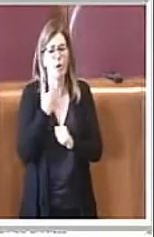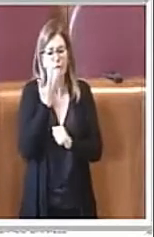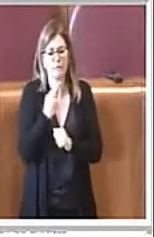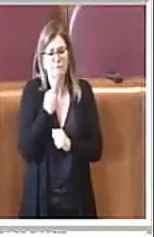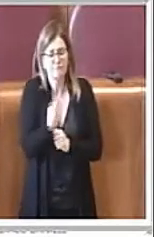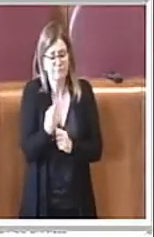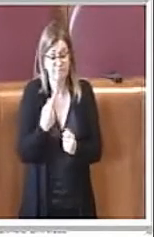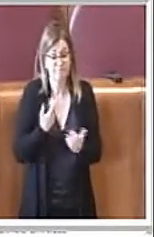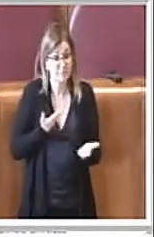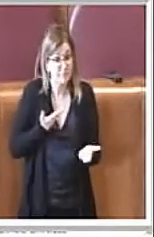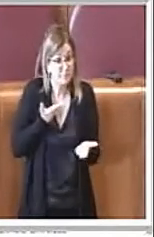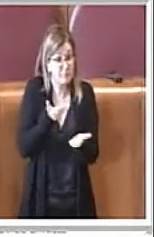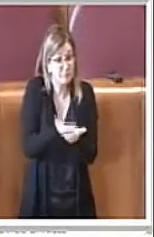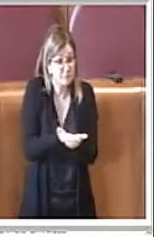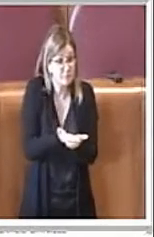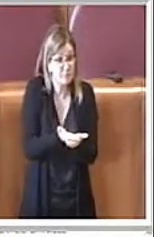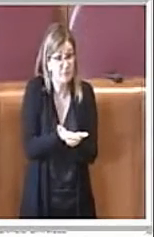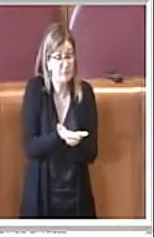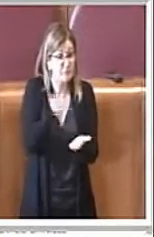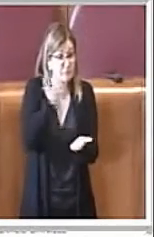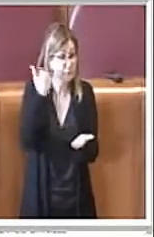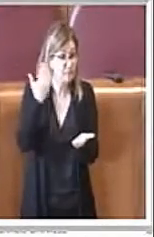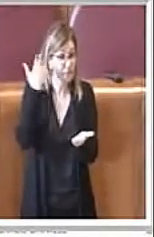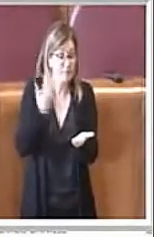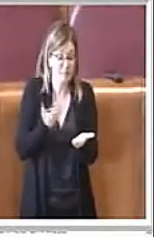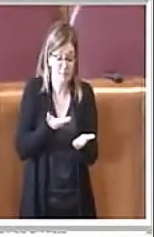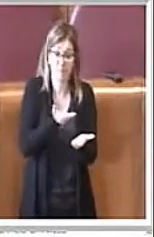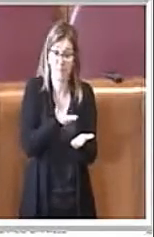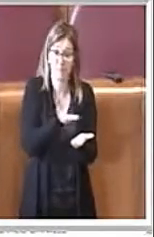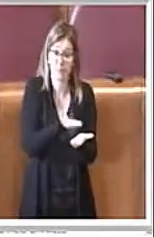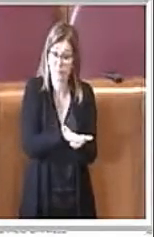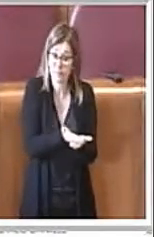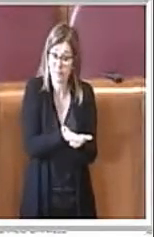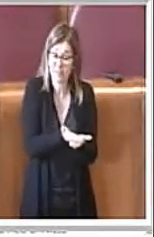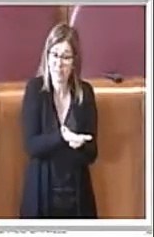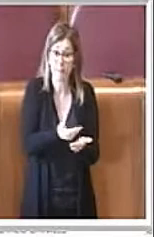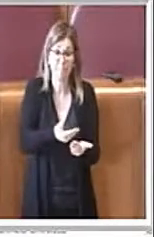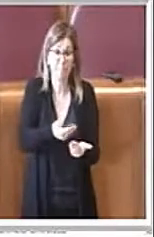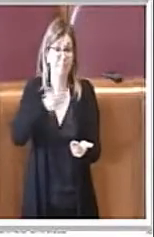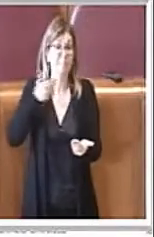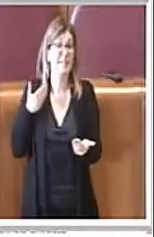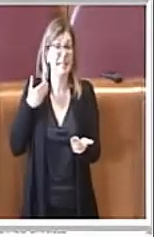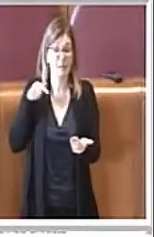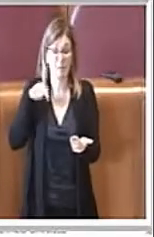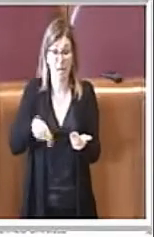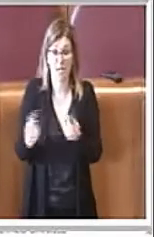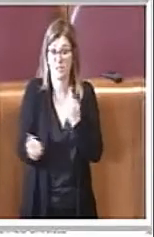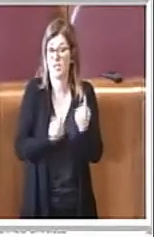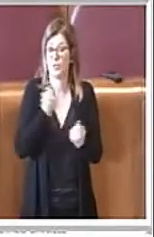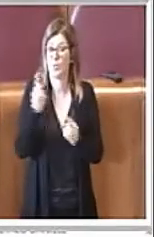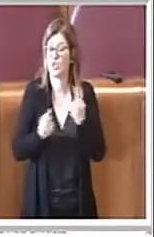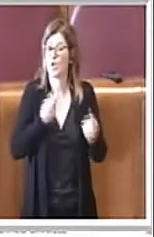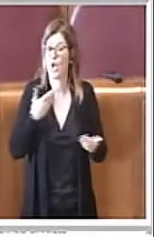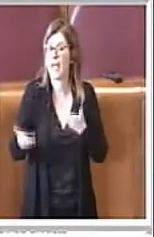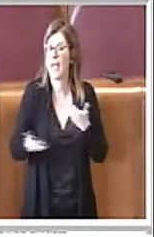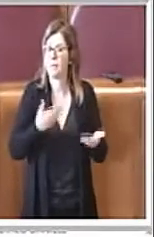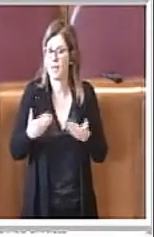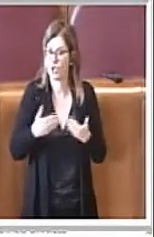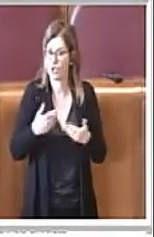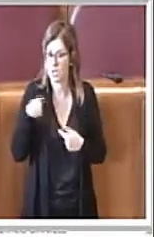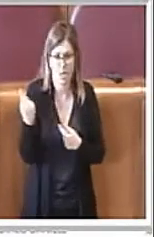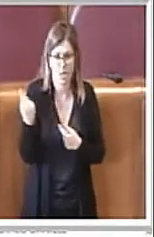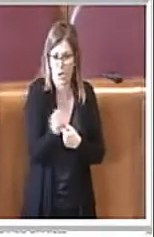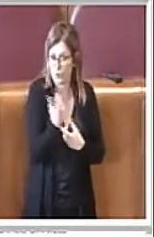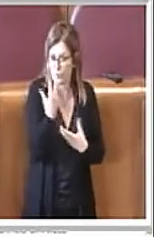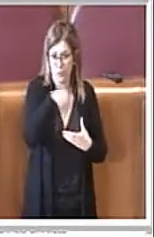stata presentata addirittura prima, no, di tutta questa situazione emergenziale in cui ci siamo coinvolti. E